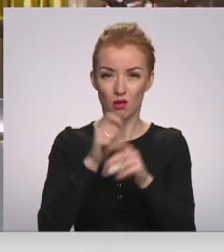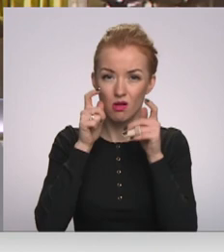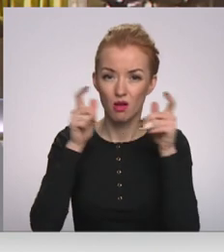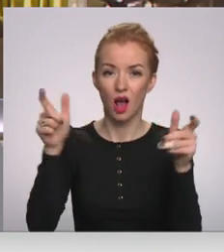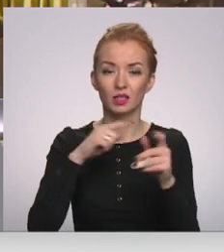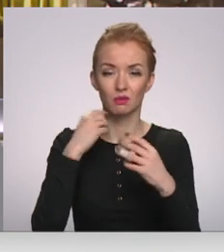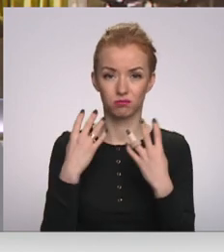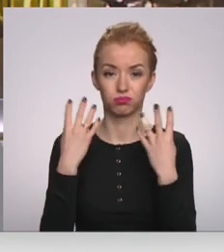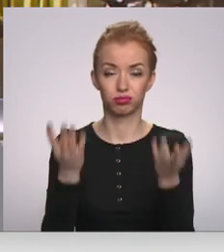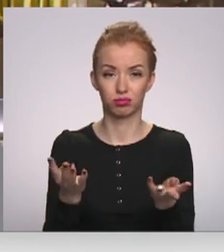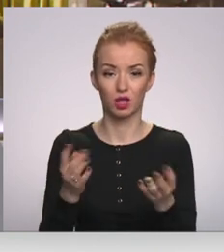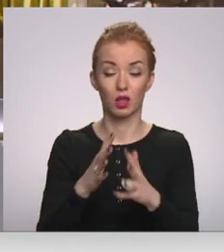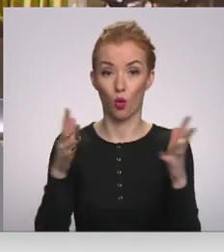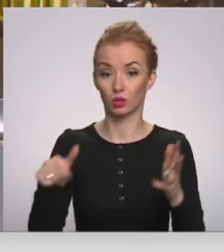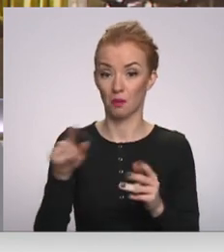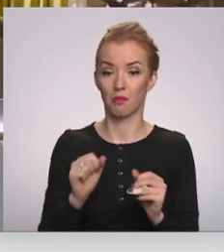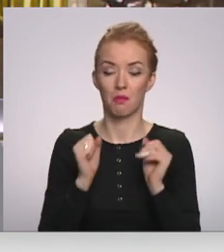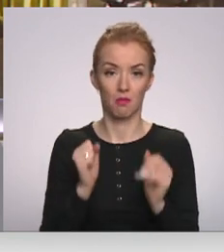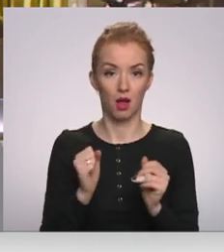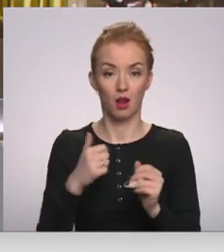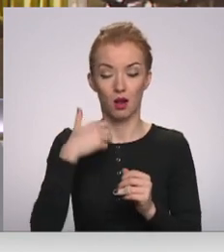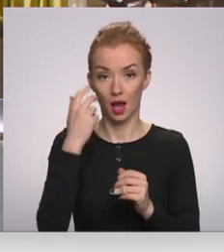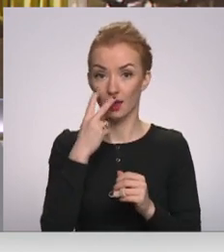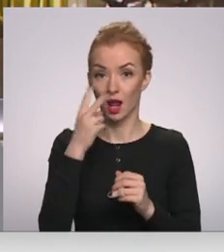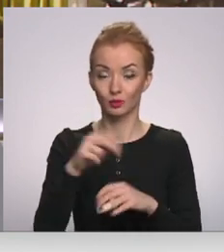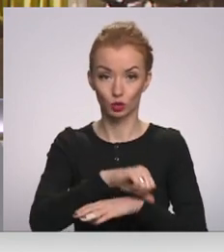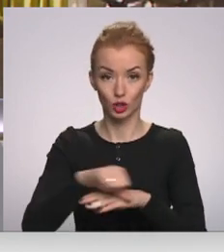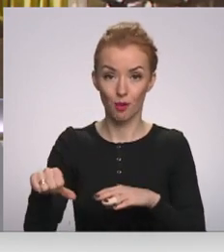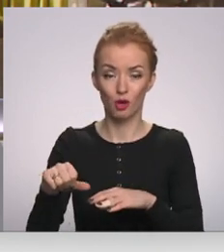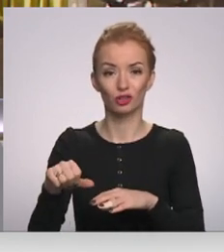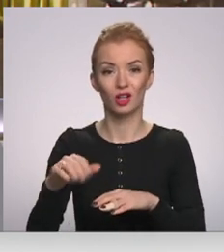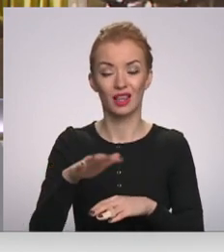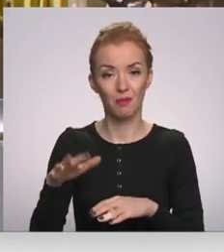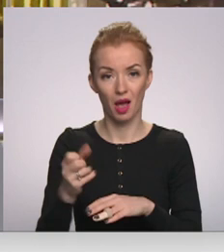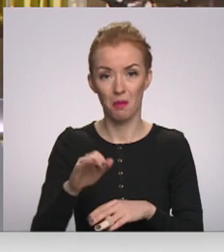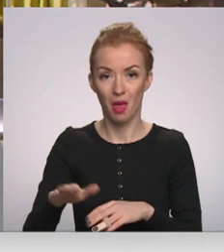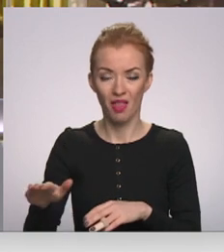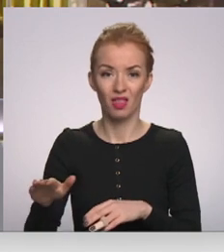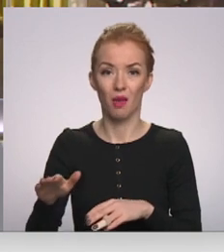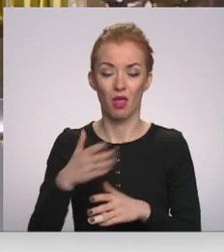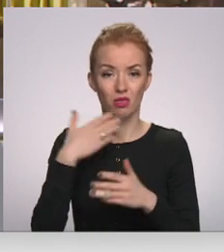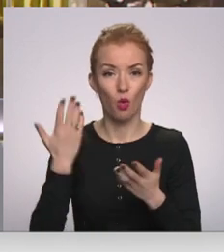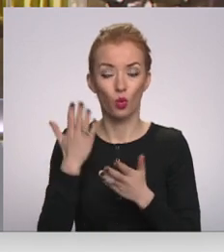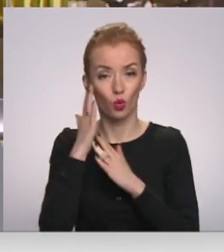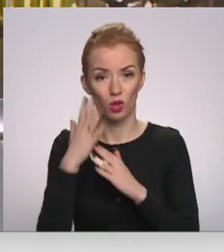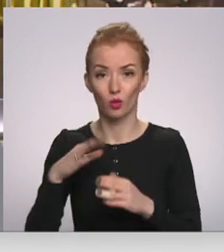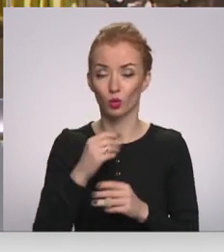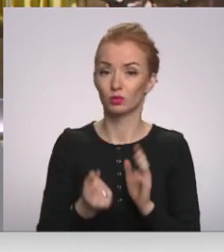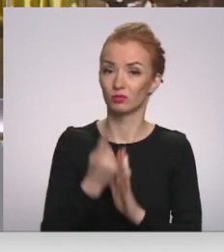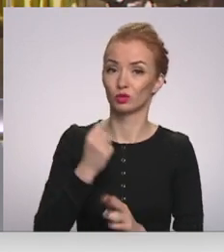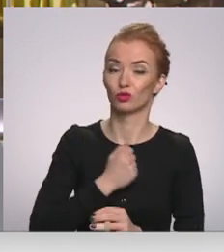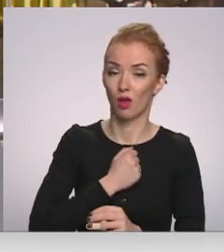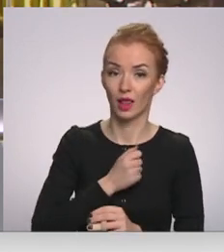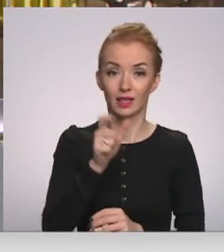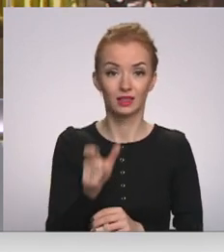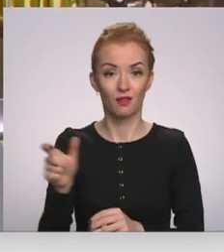robežas žogam, daudziem kļūst baili. Kad redzam uz robežas iestrēgušas ģimenes ar bērniem zem klājas debes, mums kļūst žēl. Cilvēki,